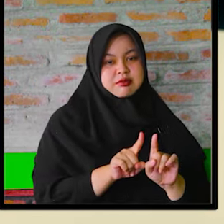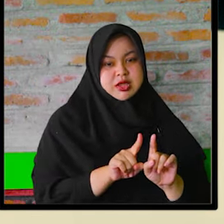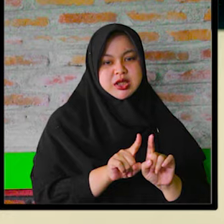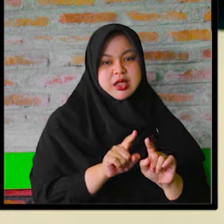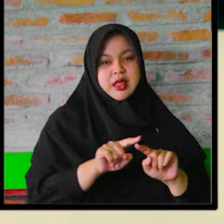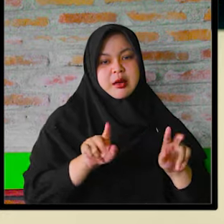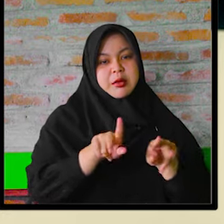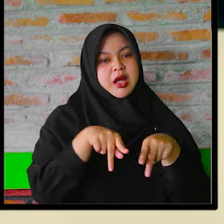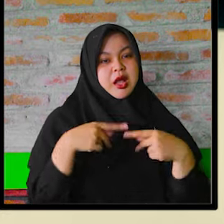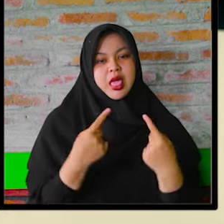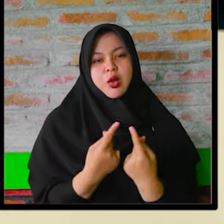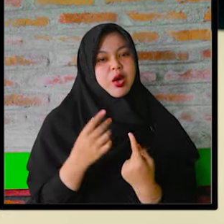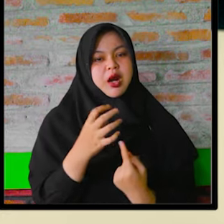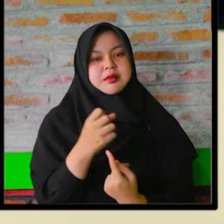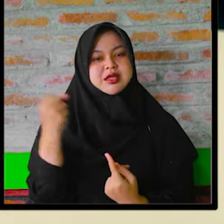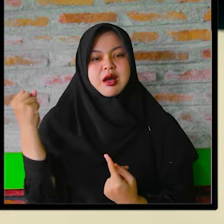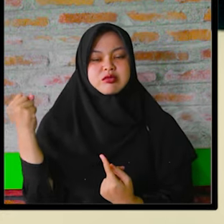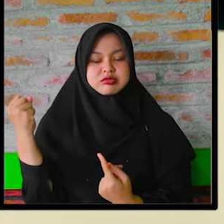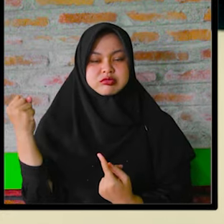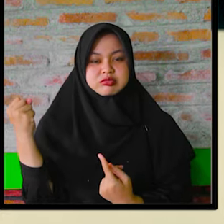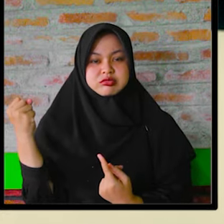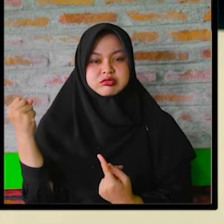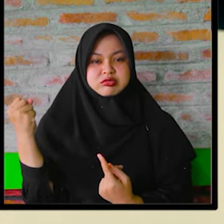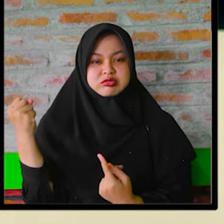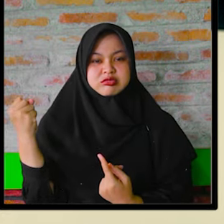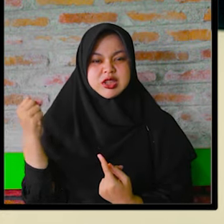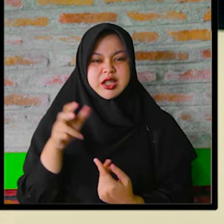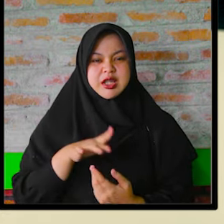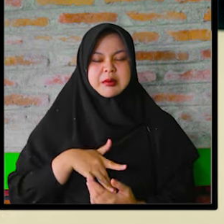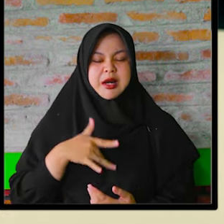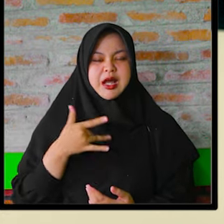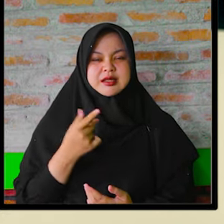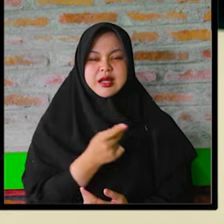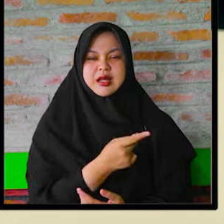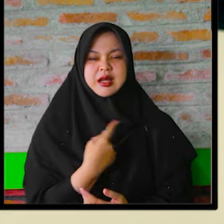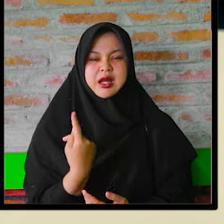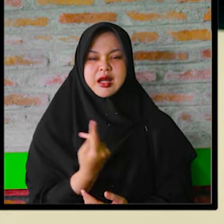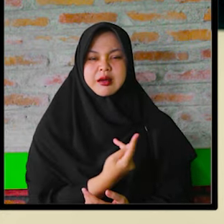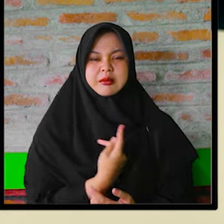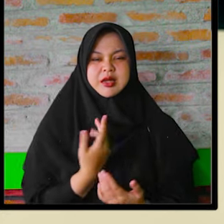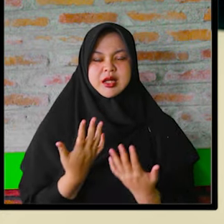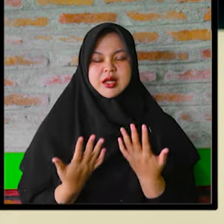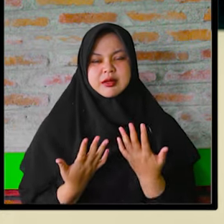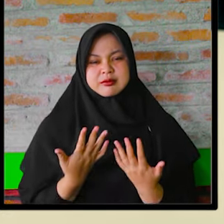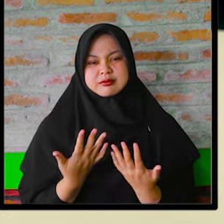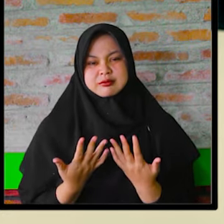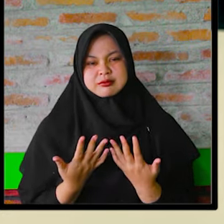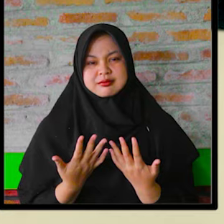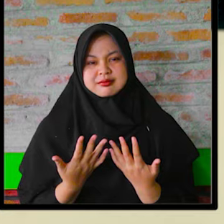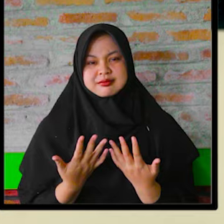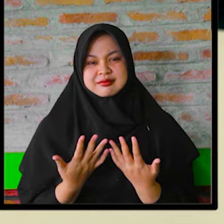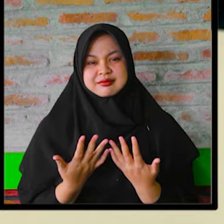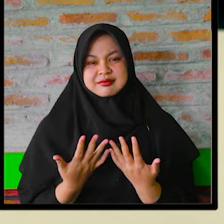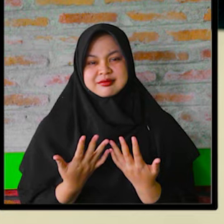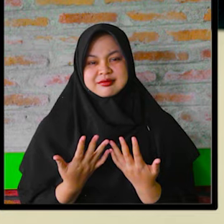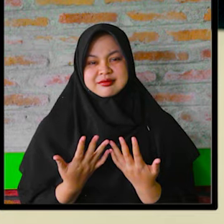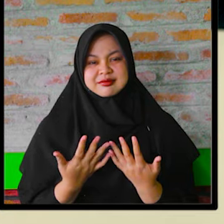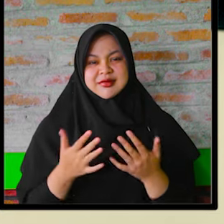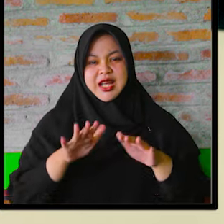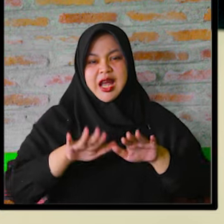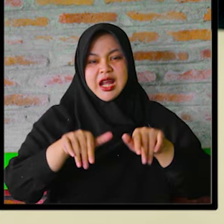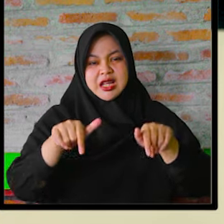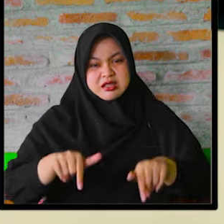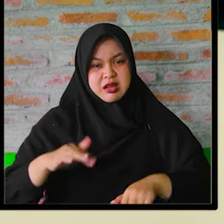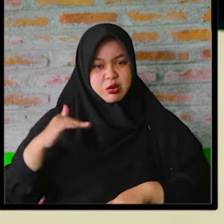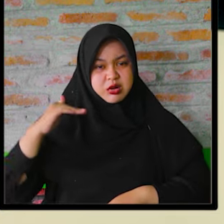keluarga mencabut gitu itu Jadi perasaan kami itu enggak enak dan anaknya sekarang sudah